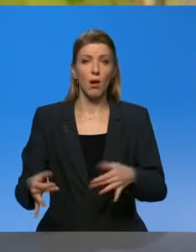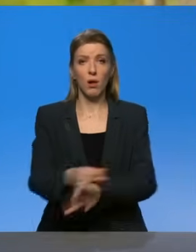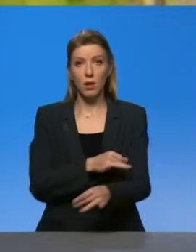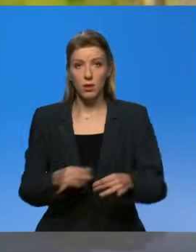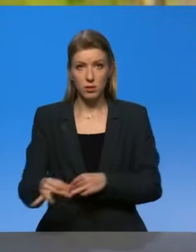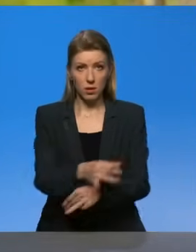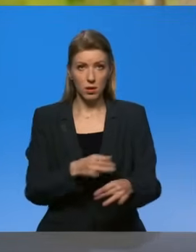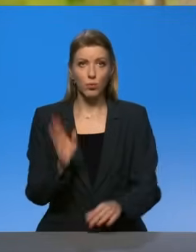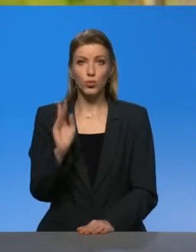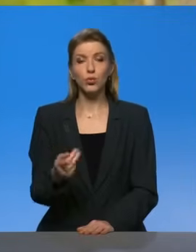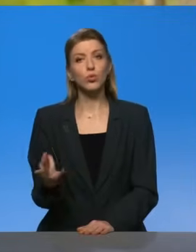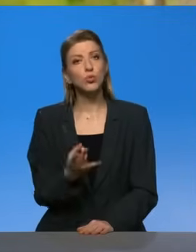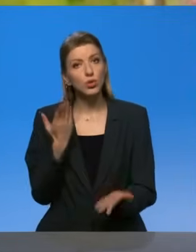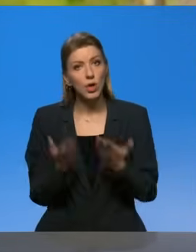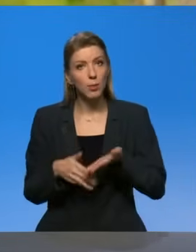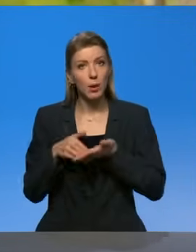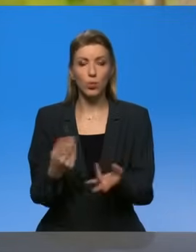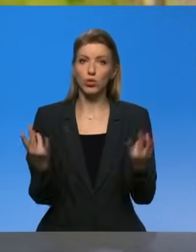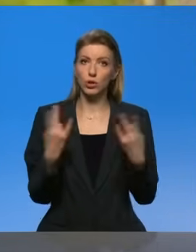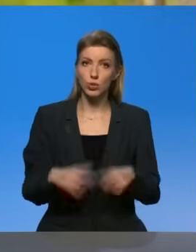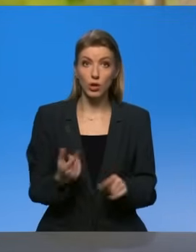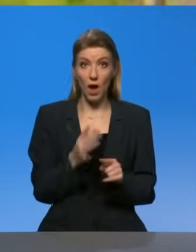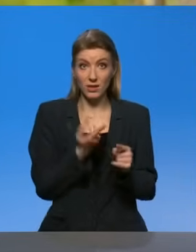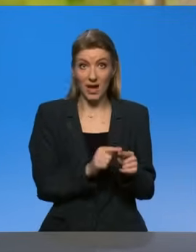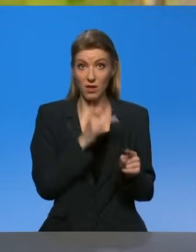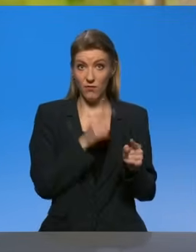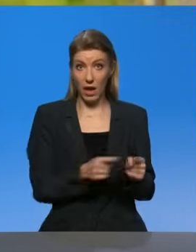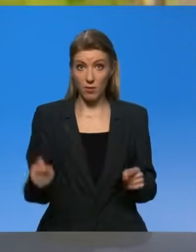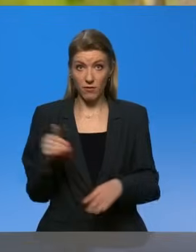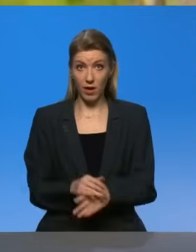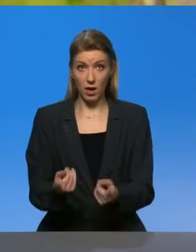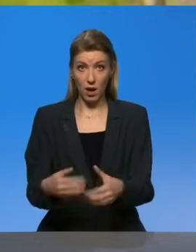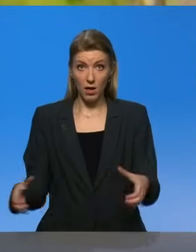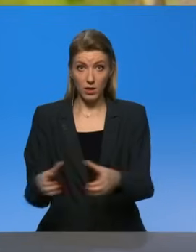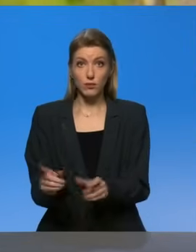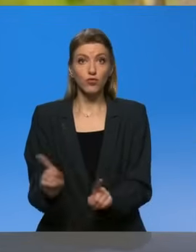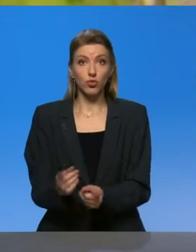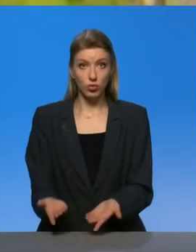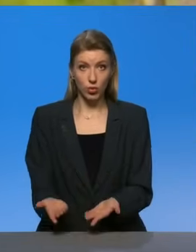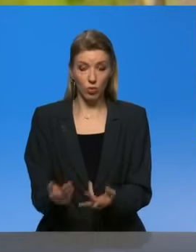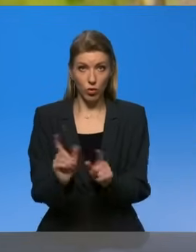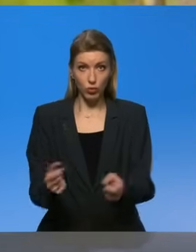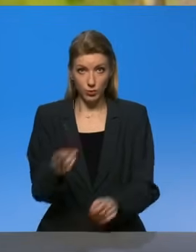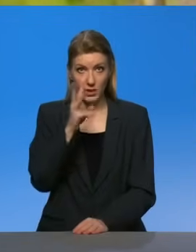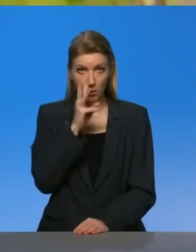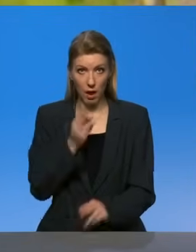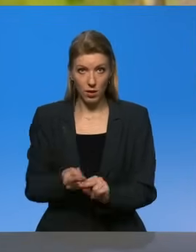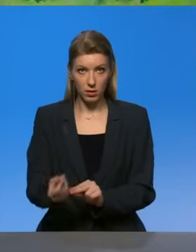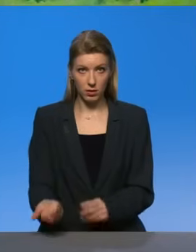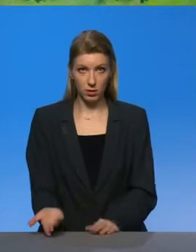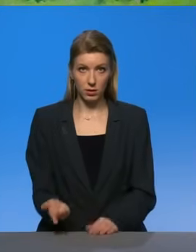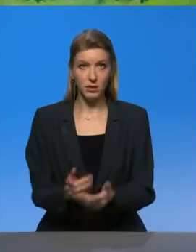надо помочь, не надо помочь. И за это время коллектив все-таки будет, людям надо выплачивать зарплаты и так дальше, и так